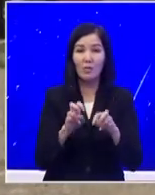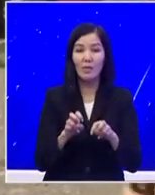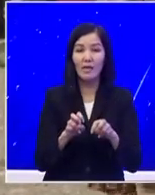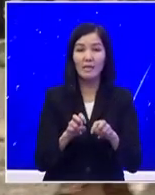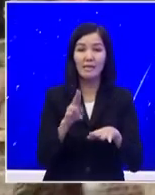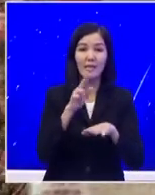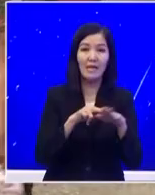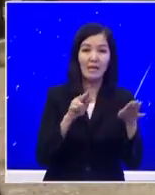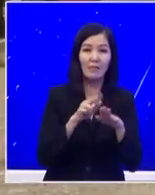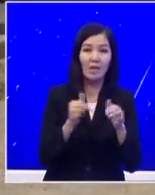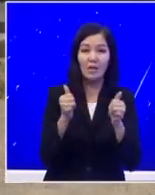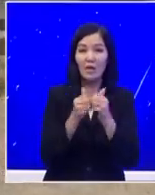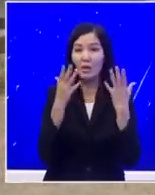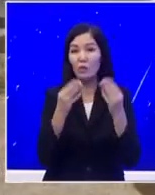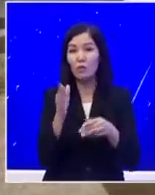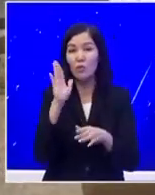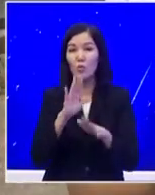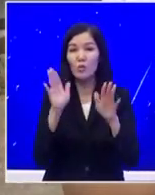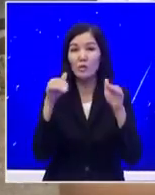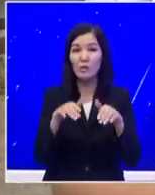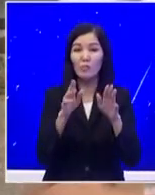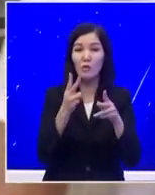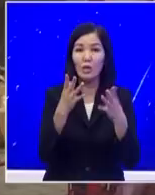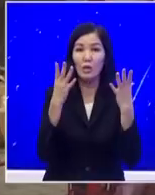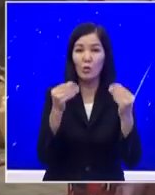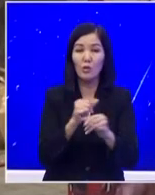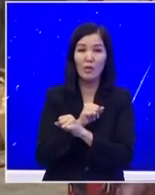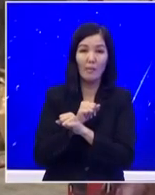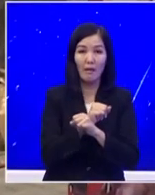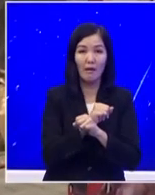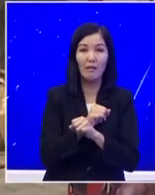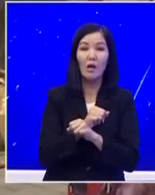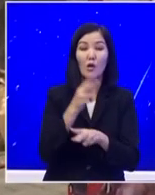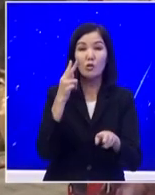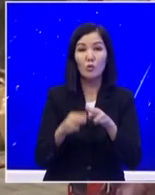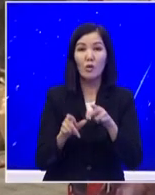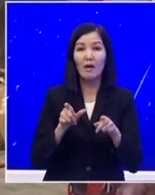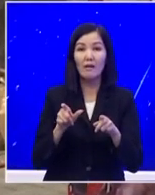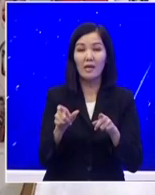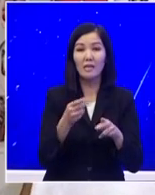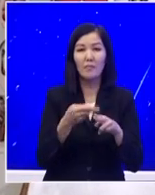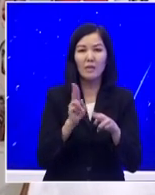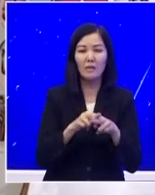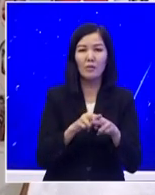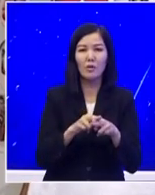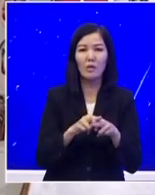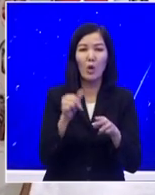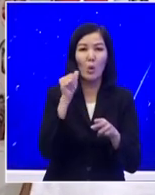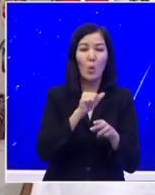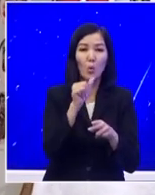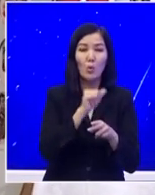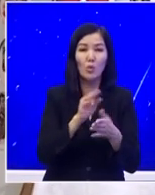тәртіп сақшыларына жақын күндері өзен бойында 2 күн демалғанын хабарлады. Жоғалған карточкасын тіпті оған қоса оның